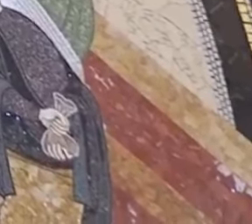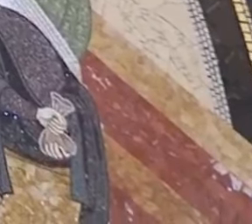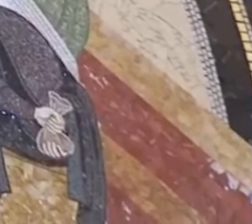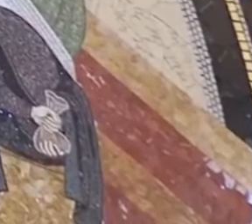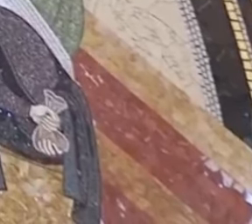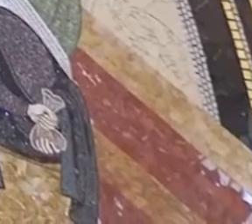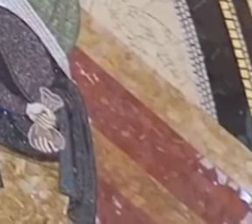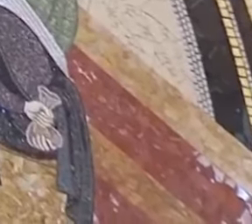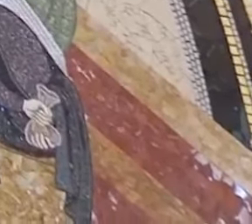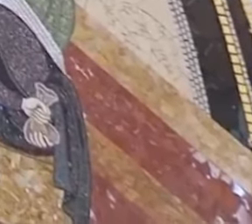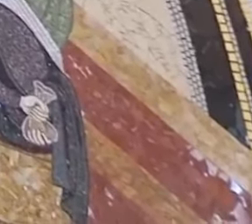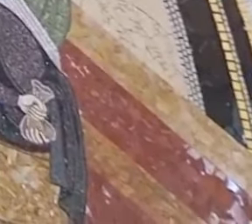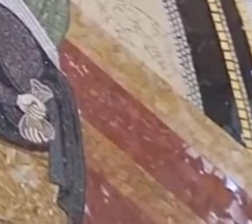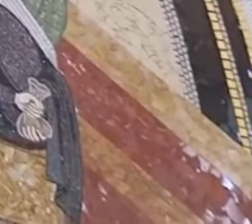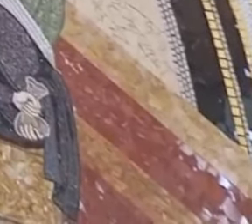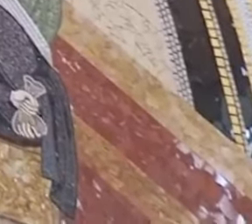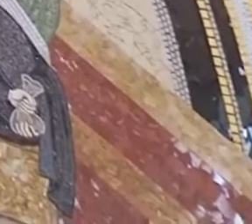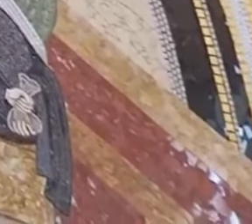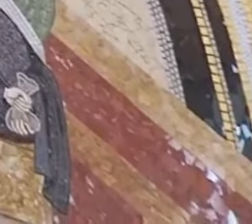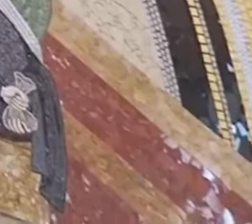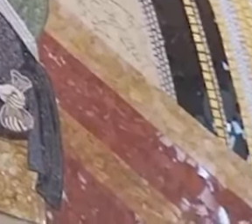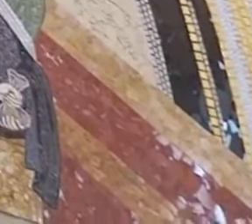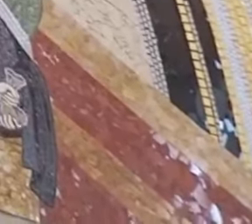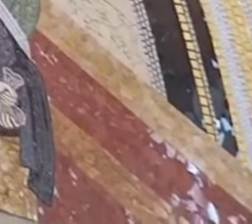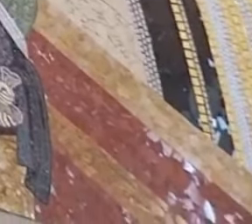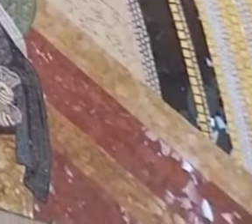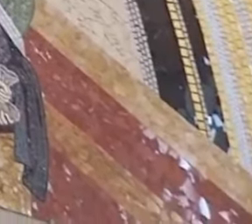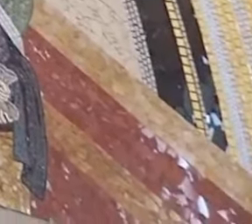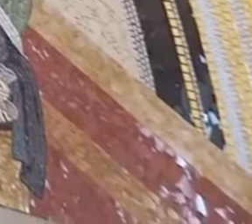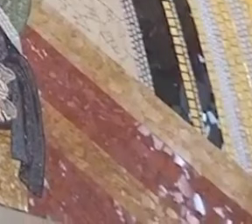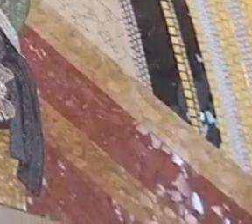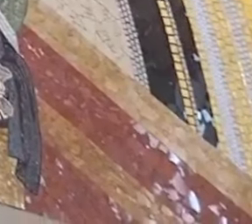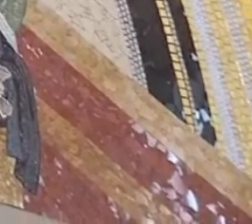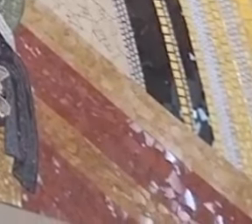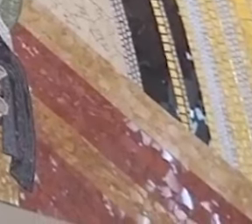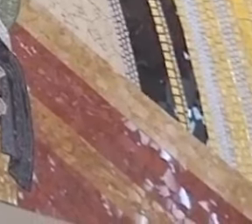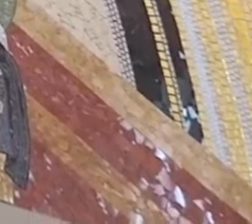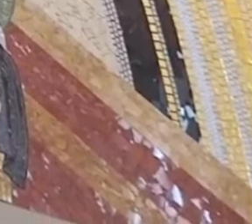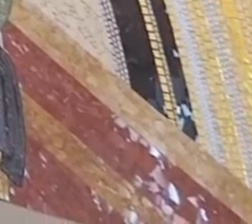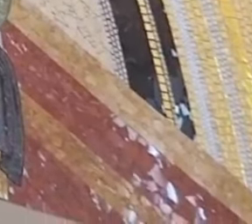choć Idę przez ciemną Dolinę